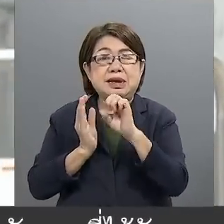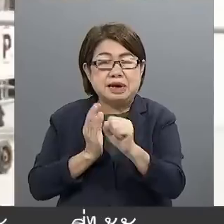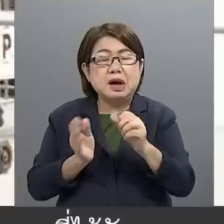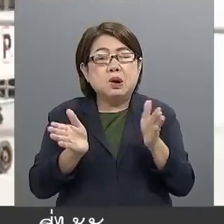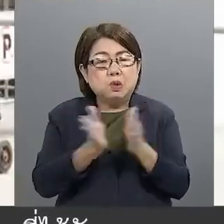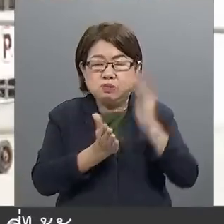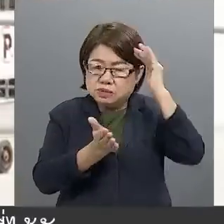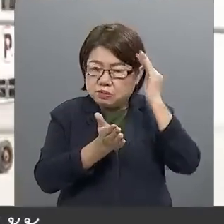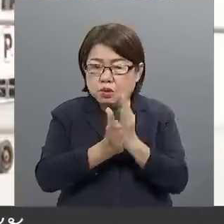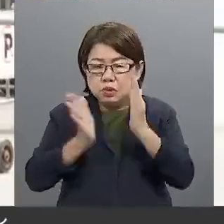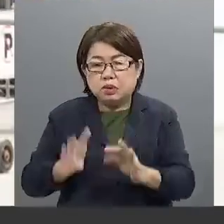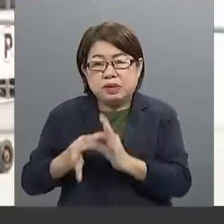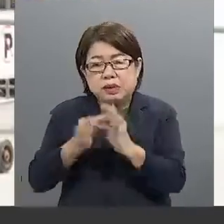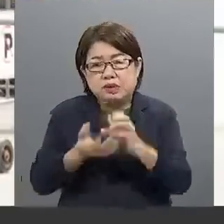ร่วมให้ข้อมูลและฟังคำสั่งศาลด้วยค่ะอ่ะ